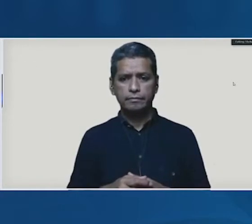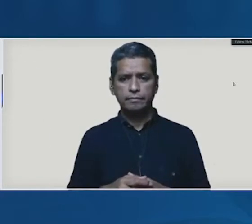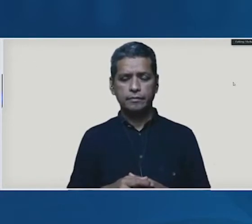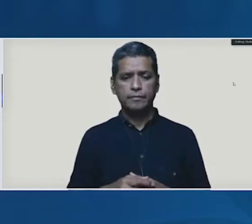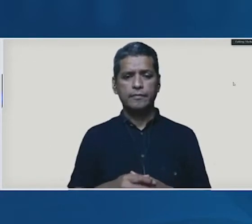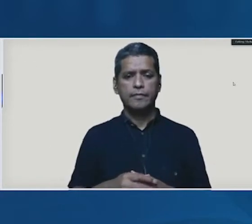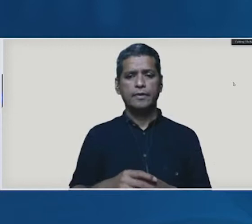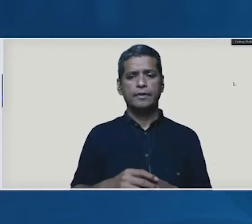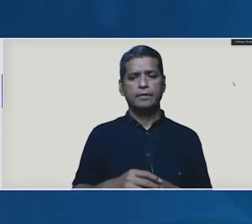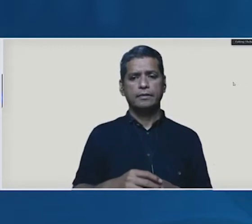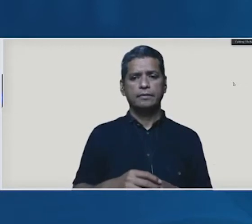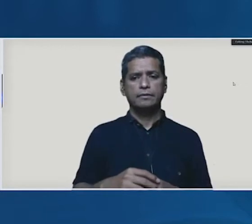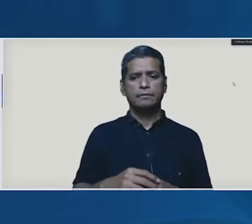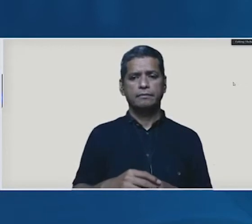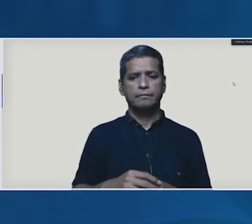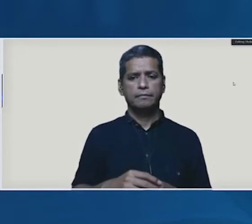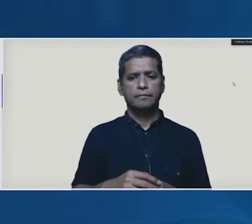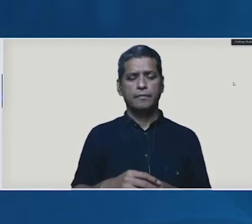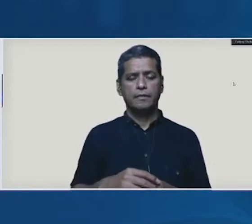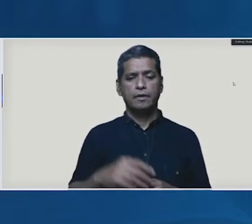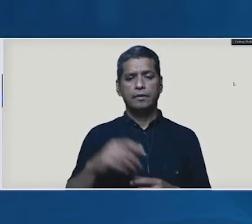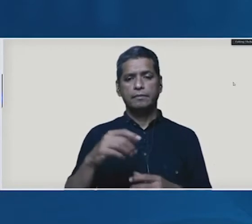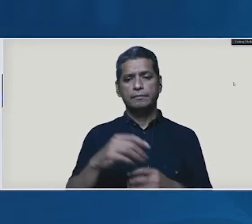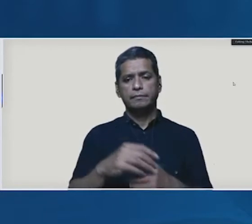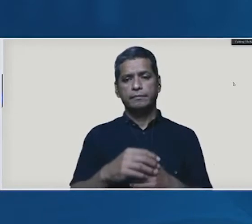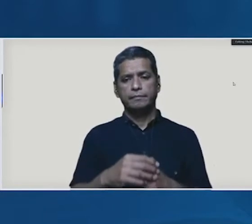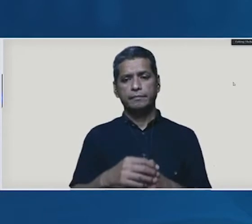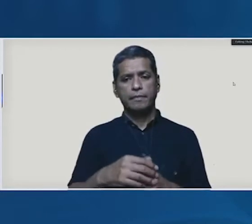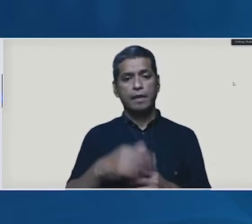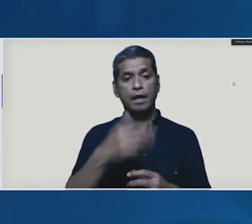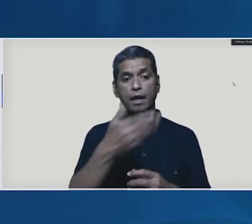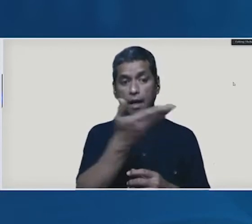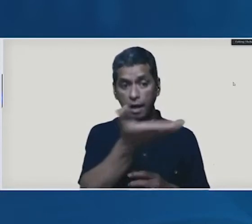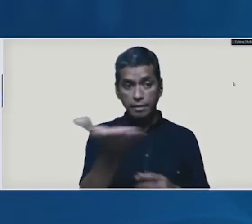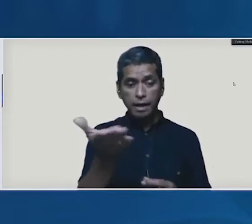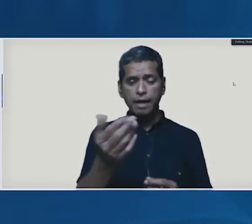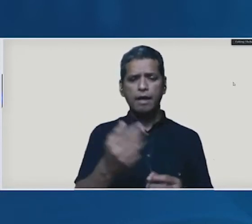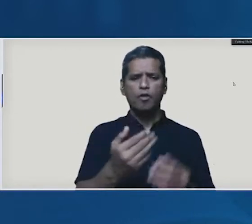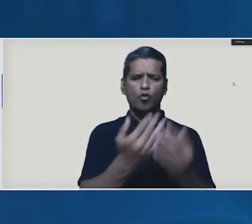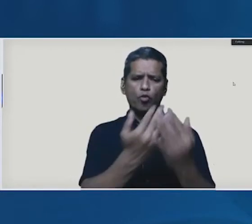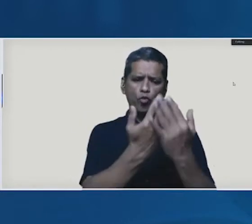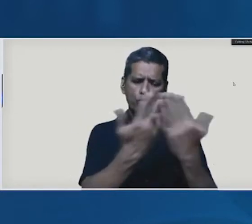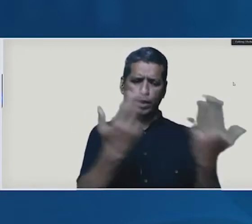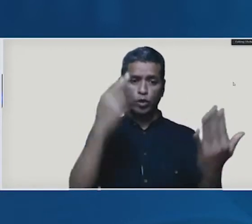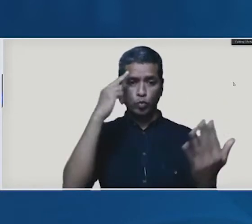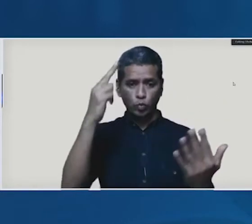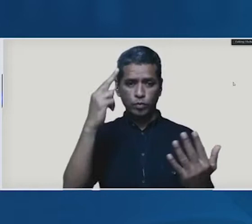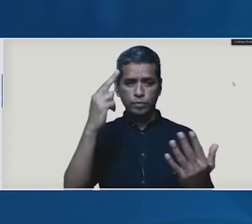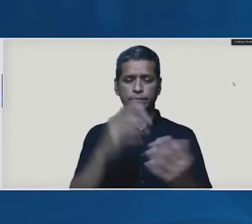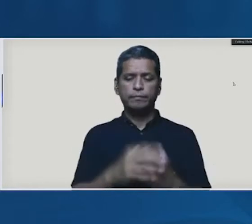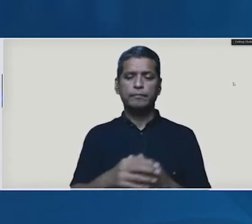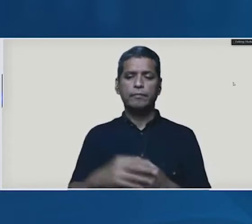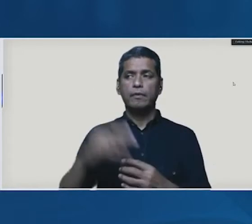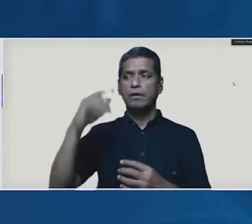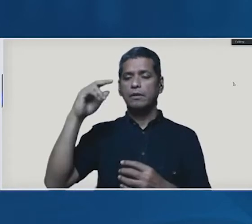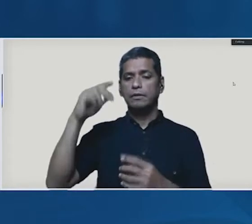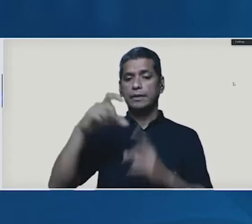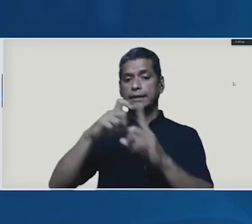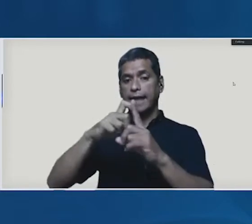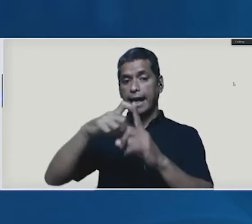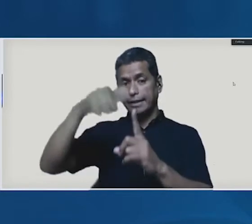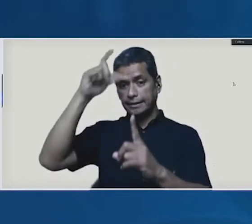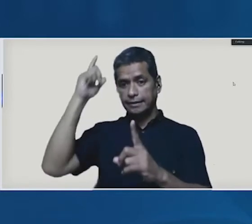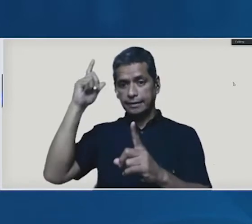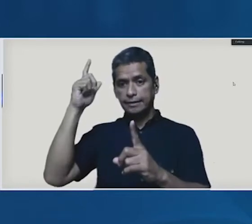berbicara kepada anda karena ada umat Tuhan di babilon maka Daniel 2 wuih